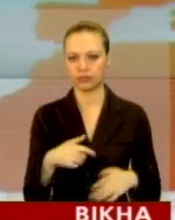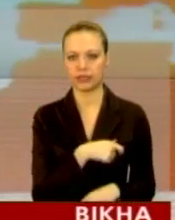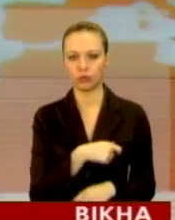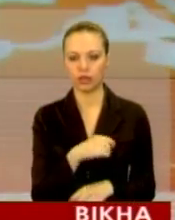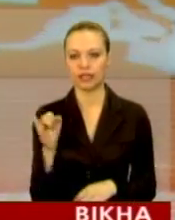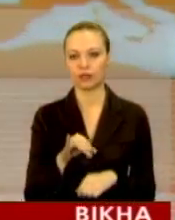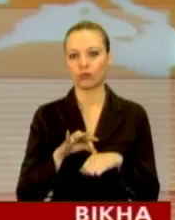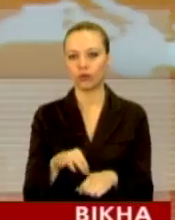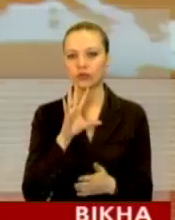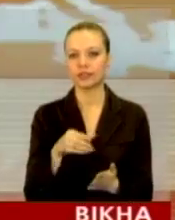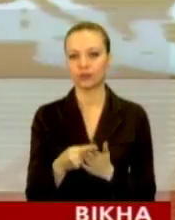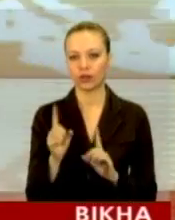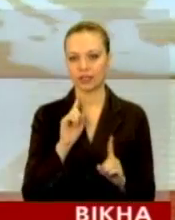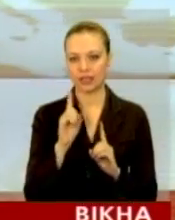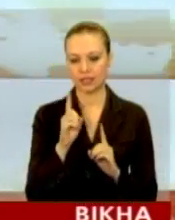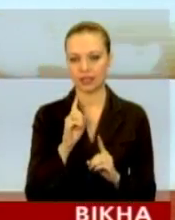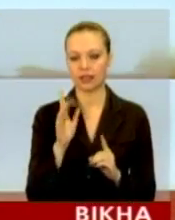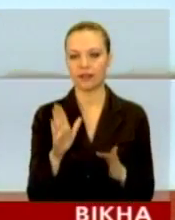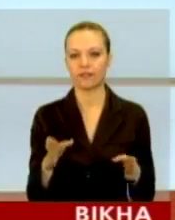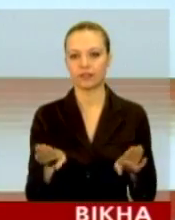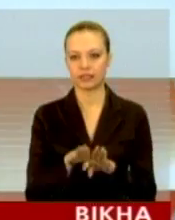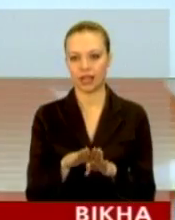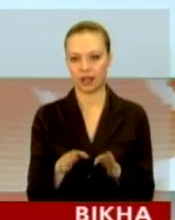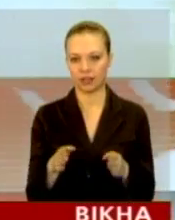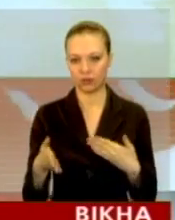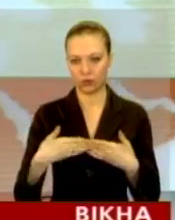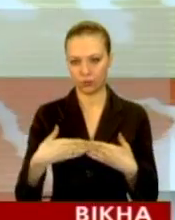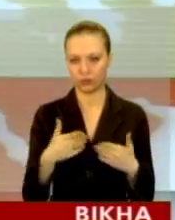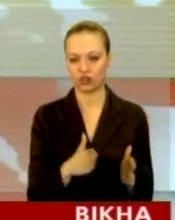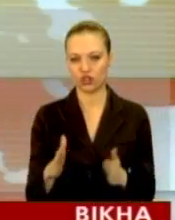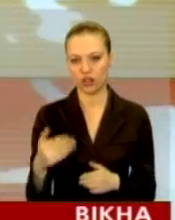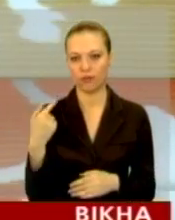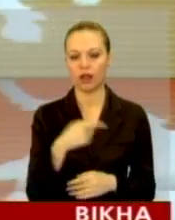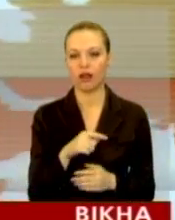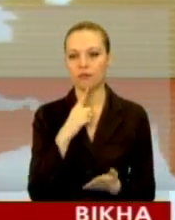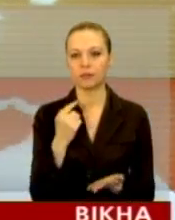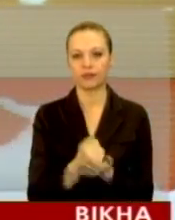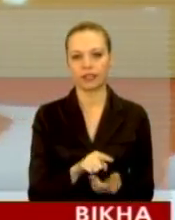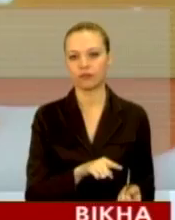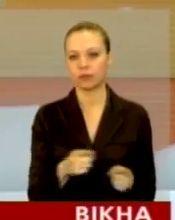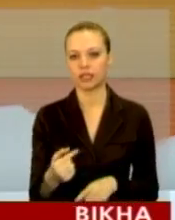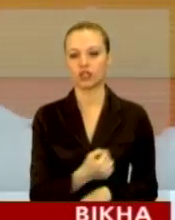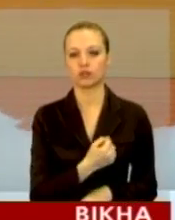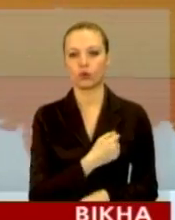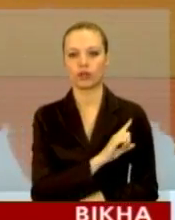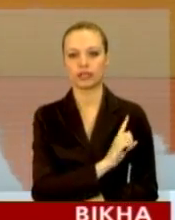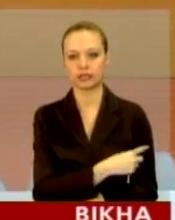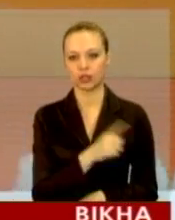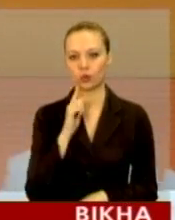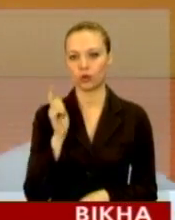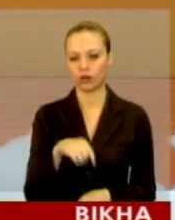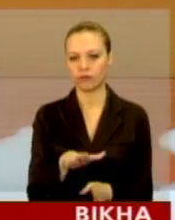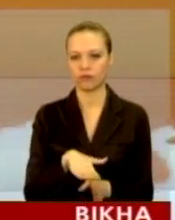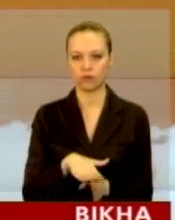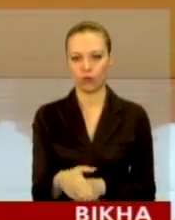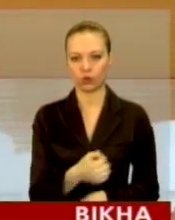і проводили своє засідання в закритому режимі. Парламент підтвердив переведення Збройних сил України у